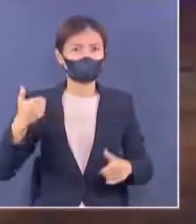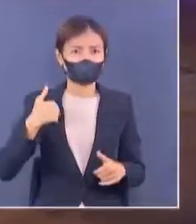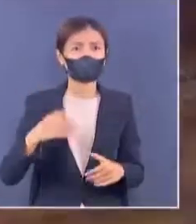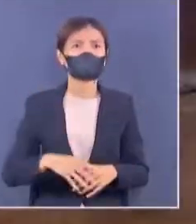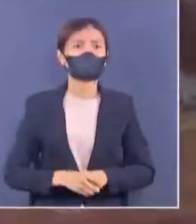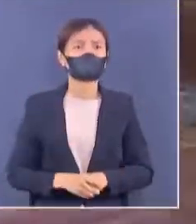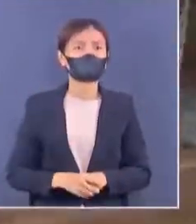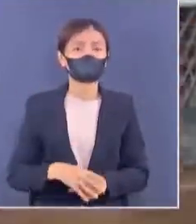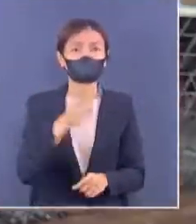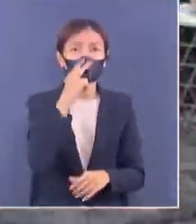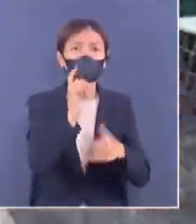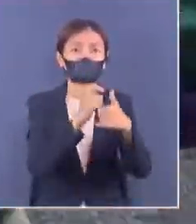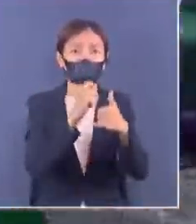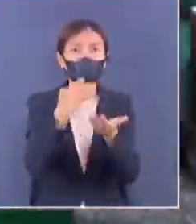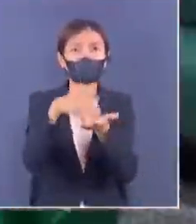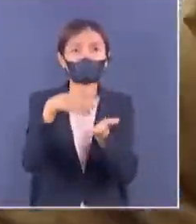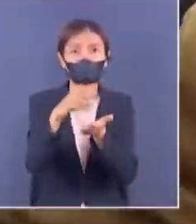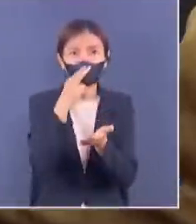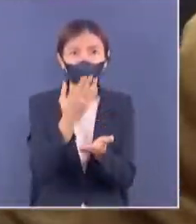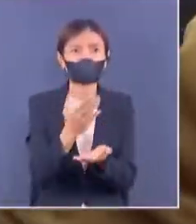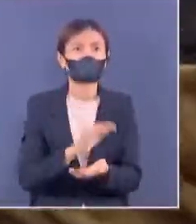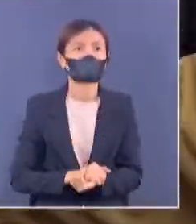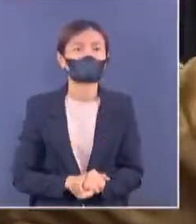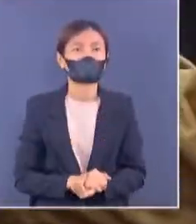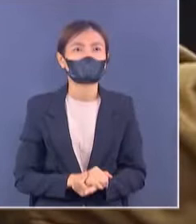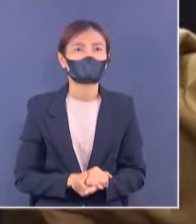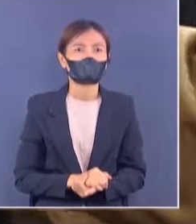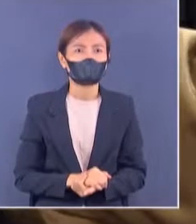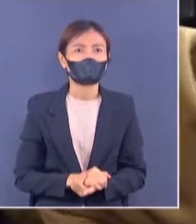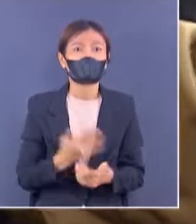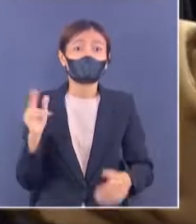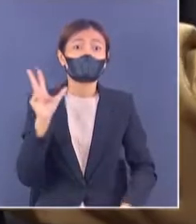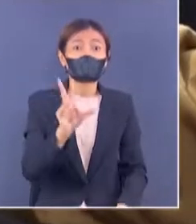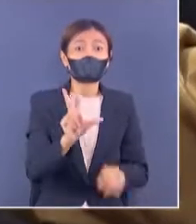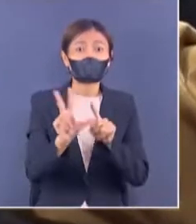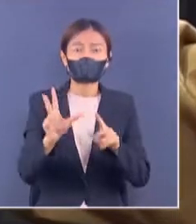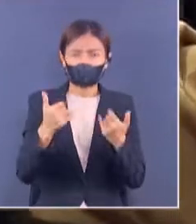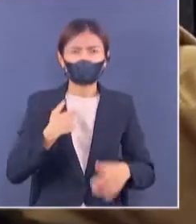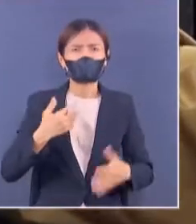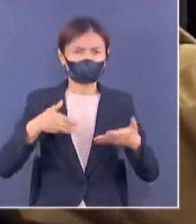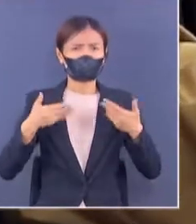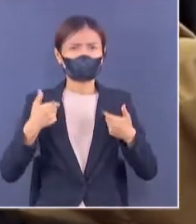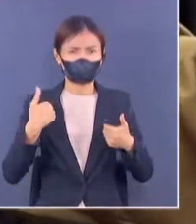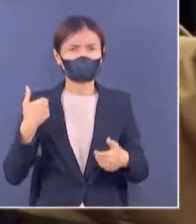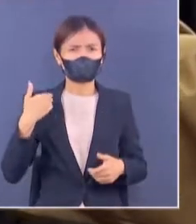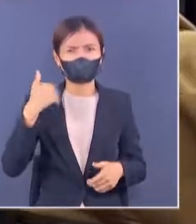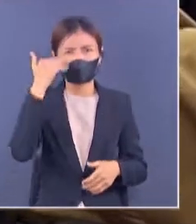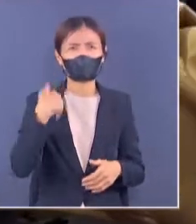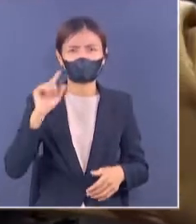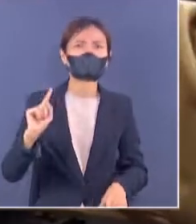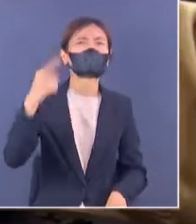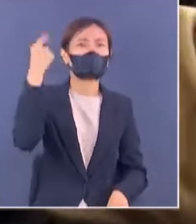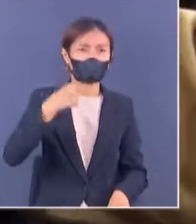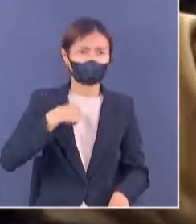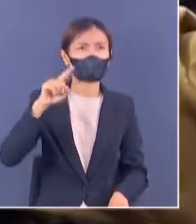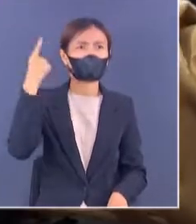ค่ะไปฟังเสียงสัมภาษณ์กันหน่อยค่ะ สนุกมากเพราะว่าจริงๆอันนี้เป็นครั้งแรกเลยที่ฟังได้มานะคะแต่ว่าพี่ปานมากระซิบบอกว่า